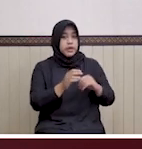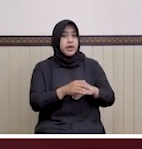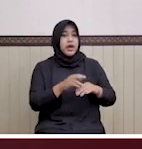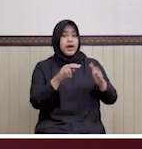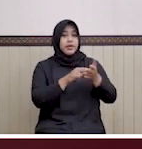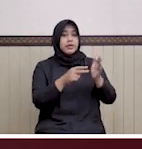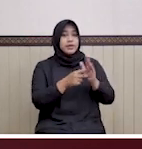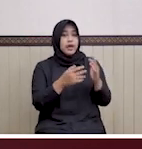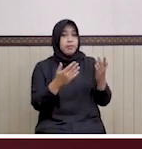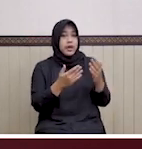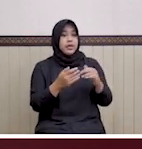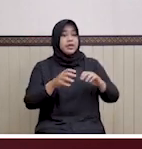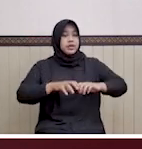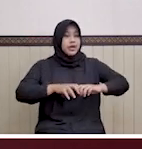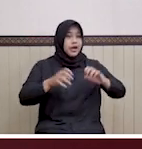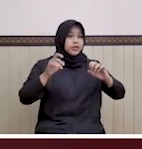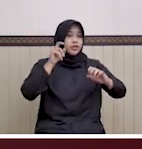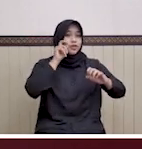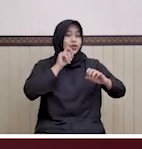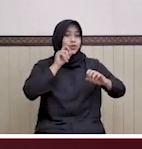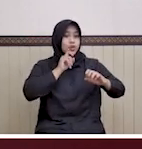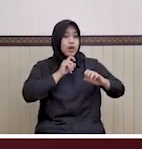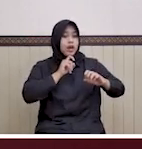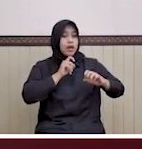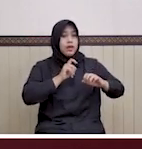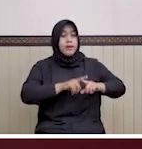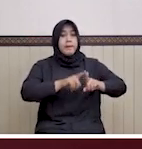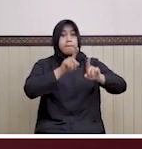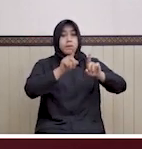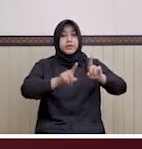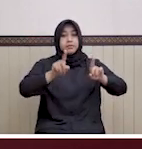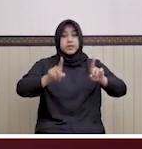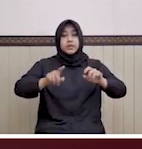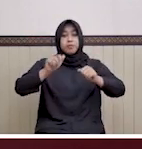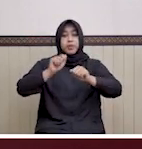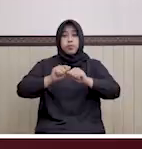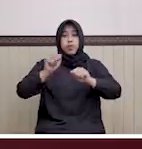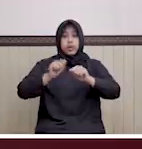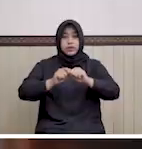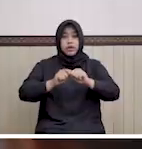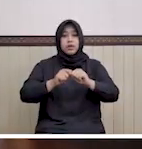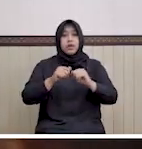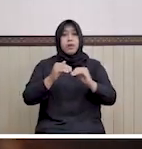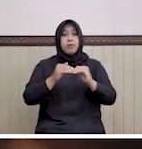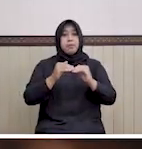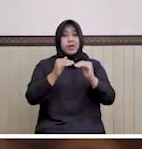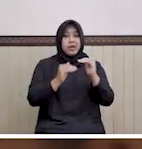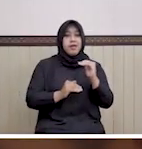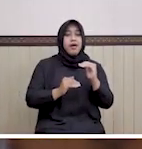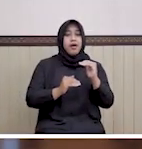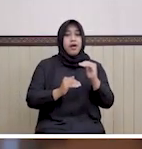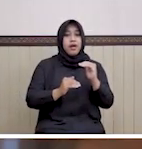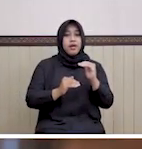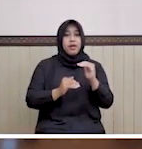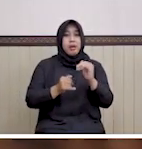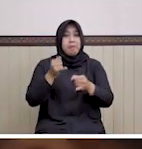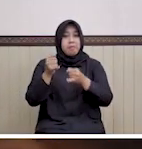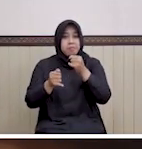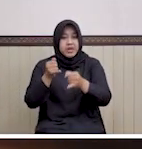definisinya itu kekerasan seksual itu adalah setiap perbuatan merendahkan menghina